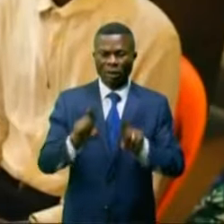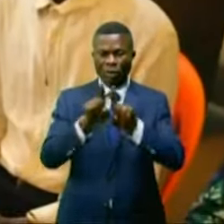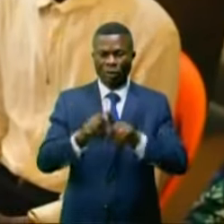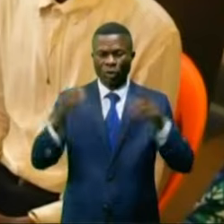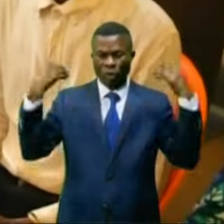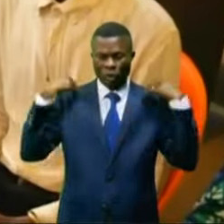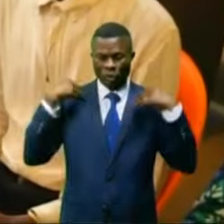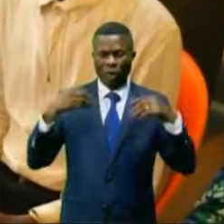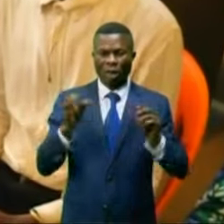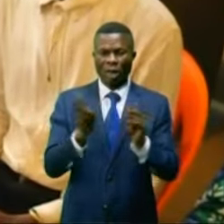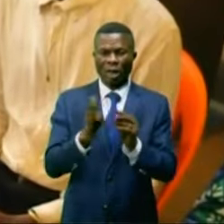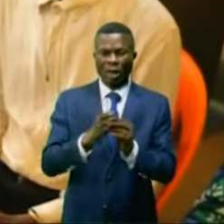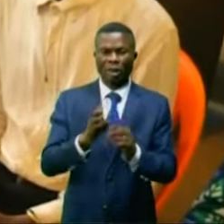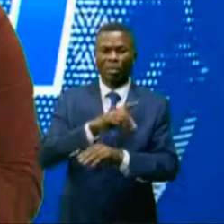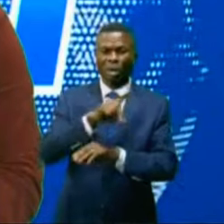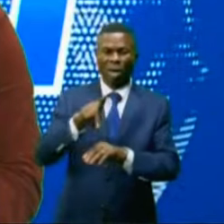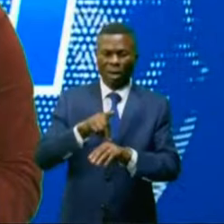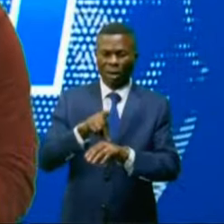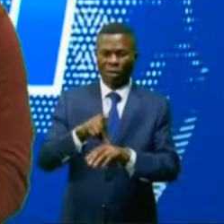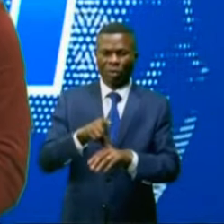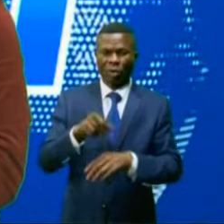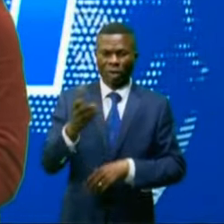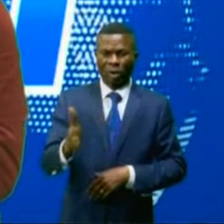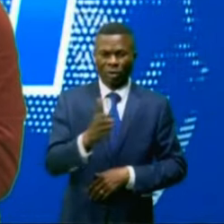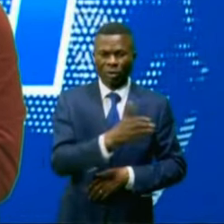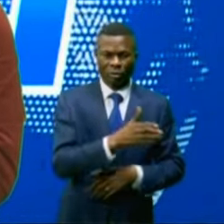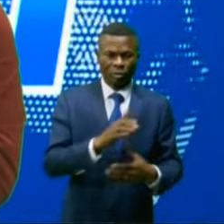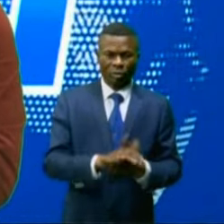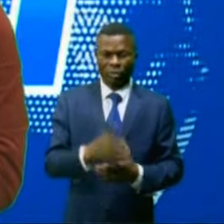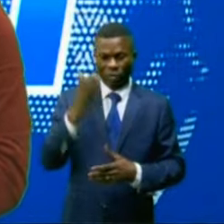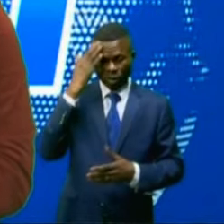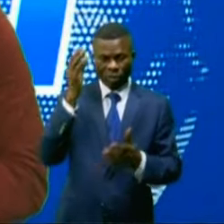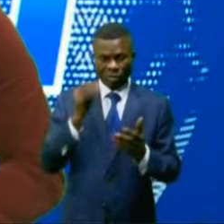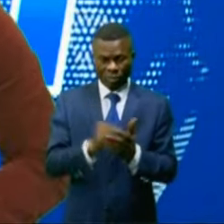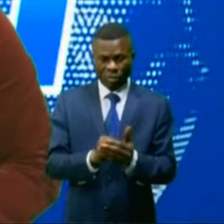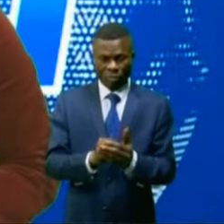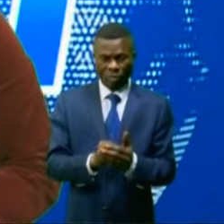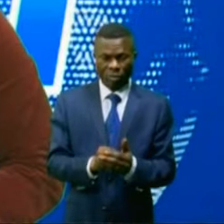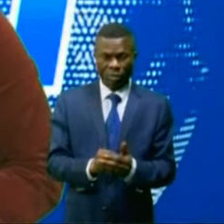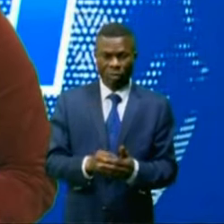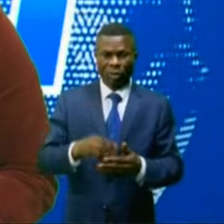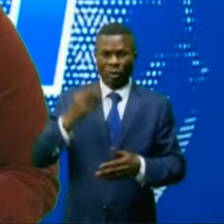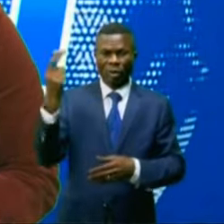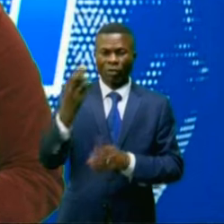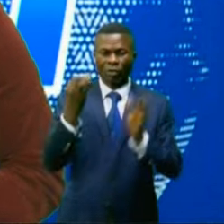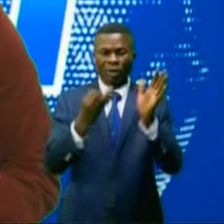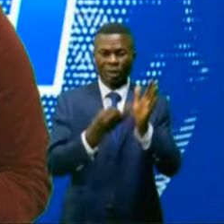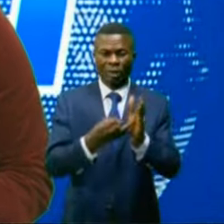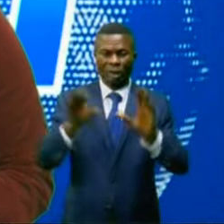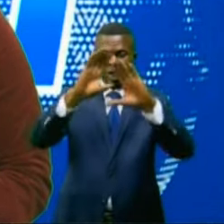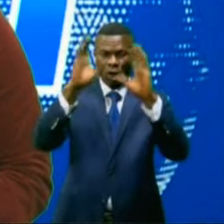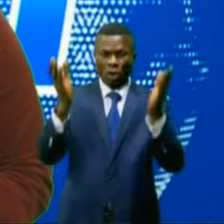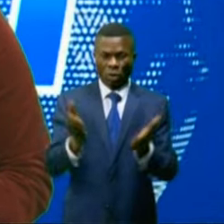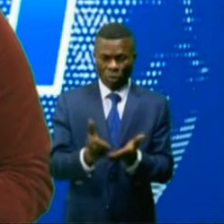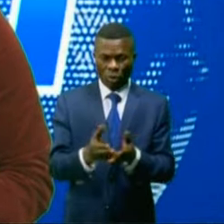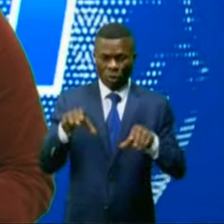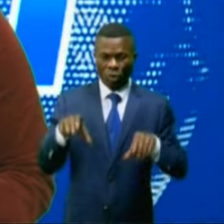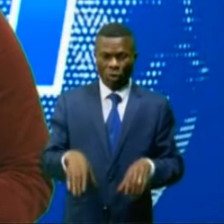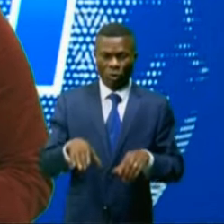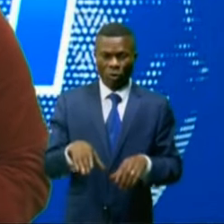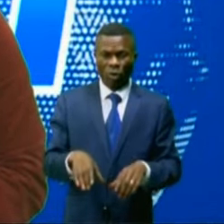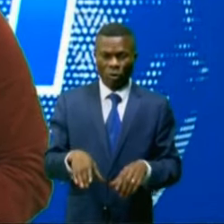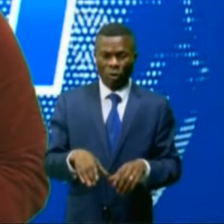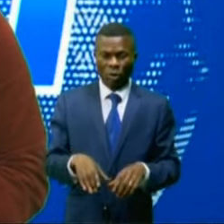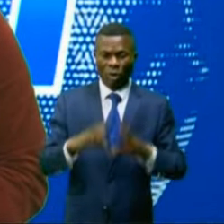de l'Assemblée provinciale. Et sachez que la 27e communauté Ménonite au Congo a deux